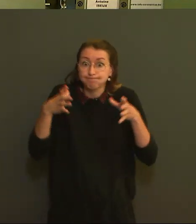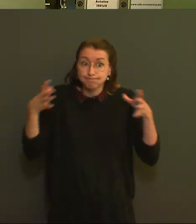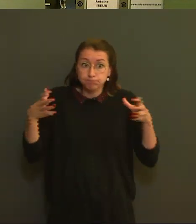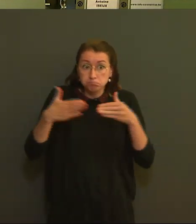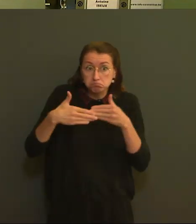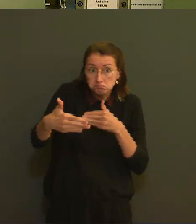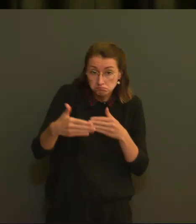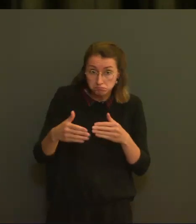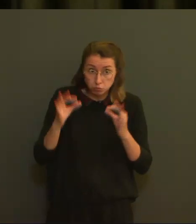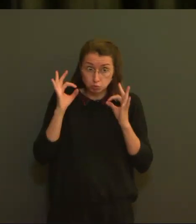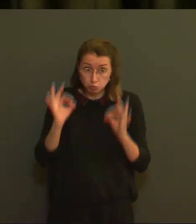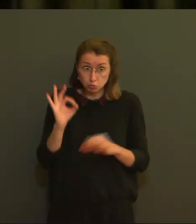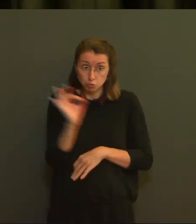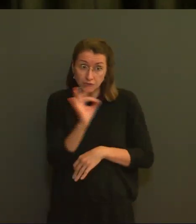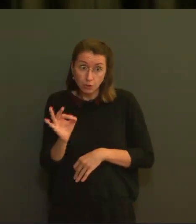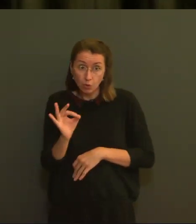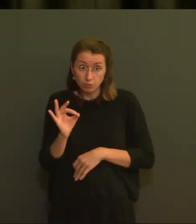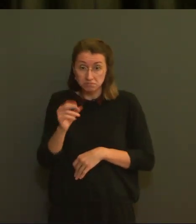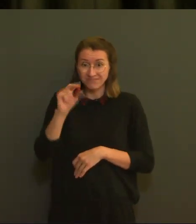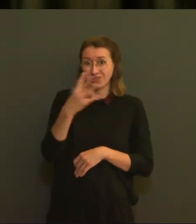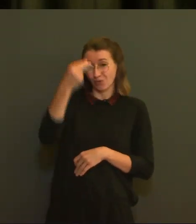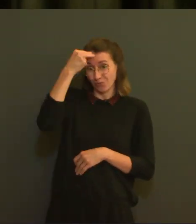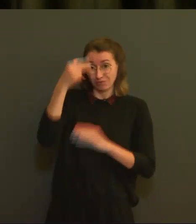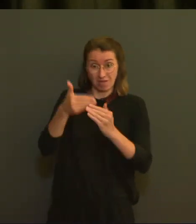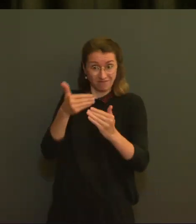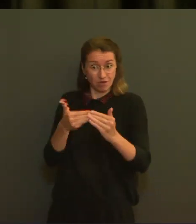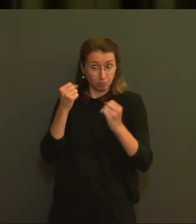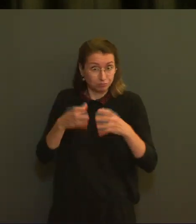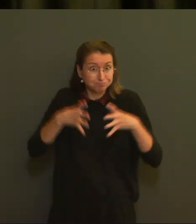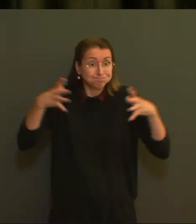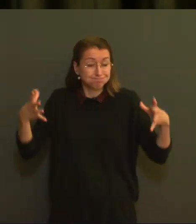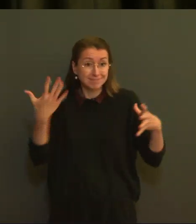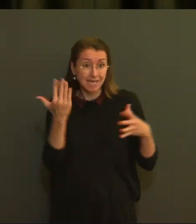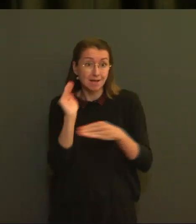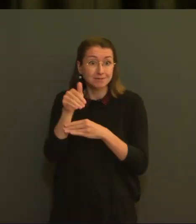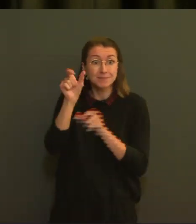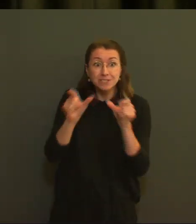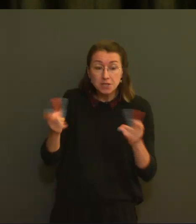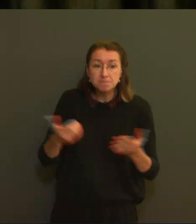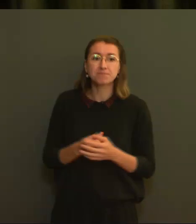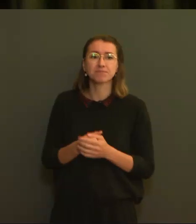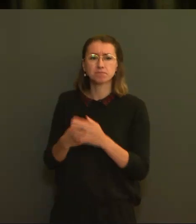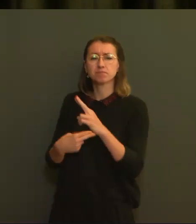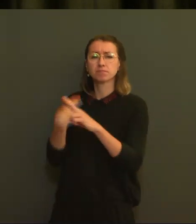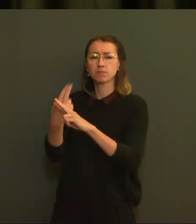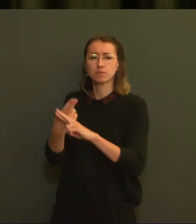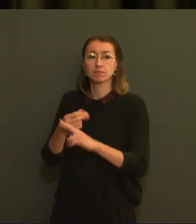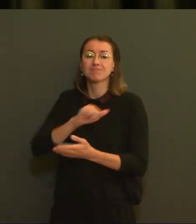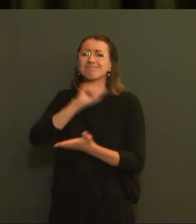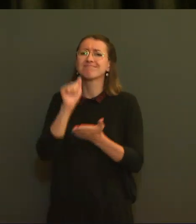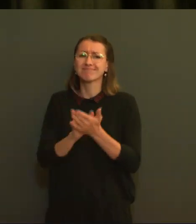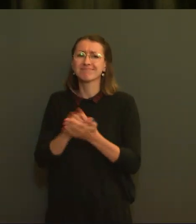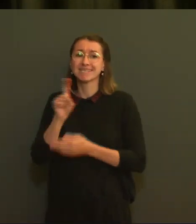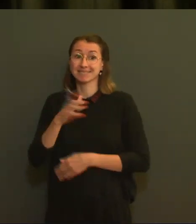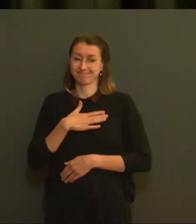29? Alors cette décision, elle revient au Conseil national de sécurité qui va prendre cette